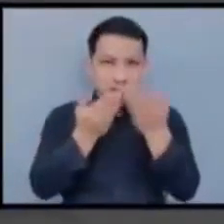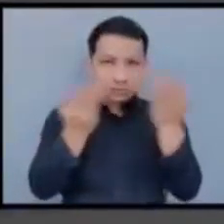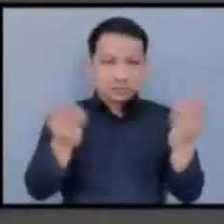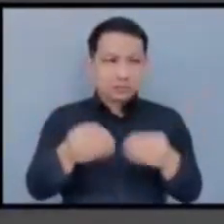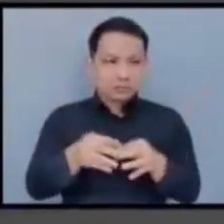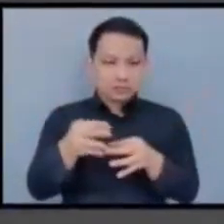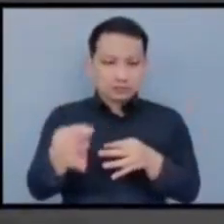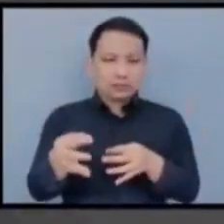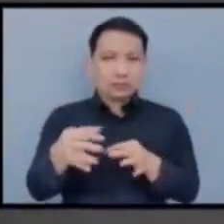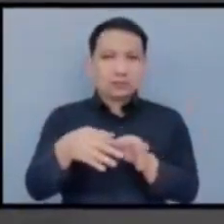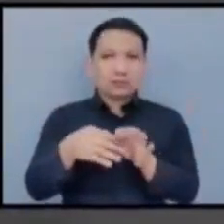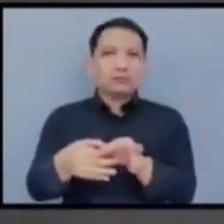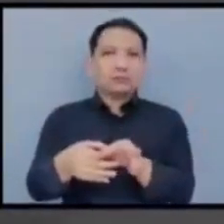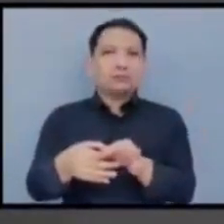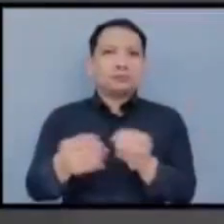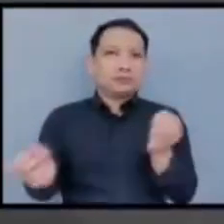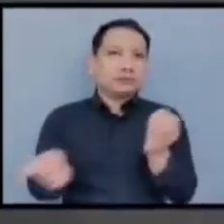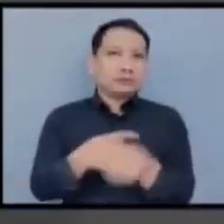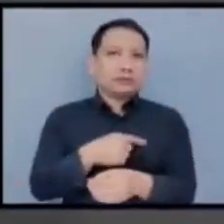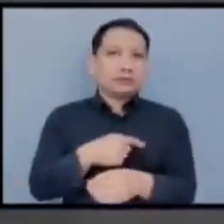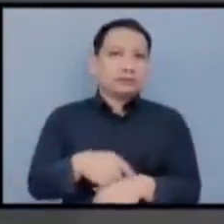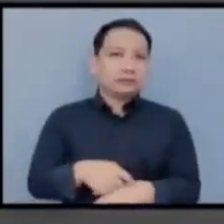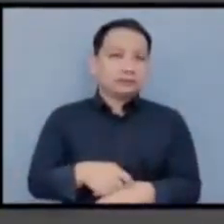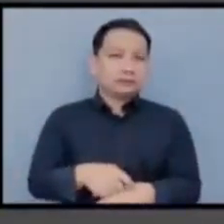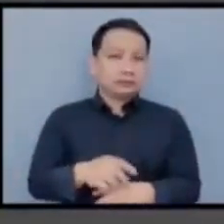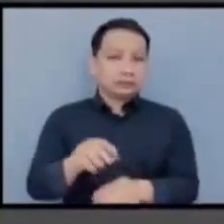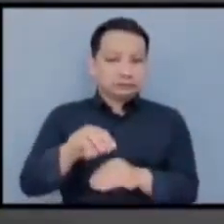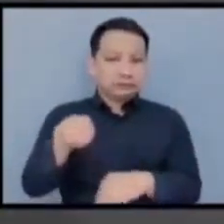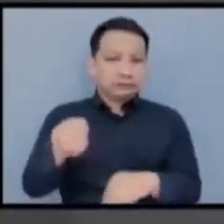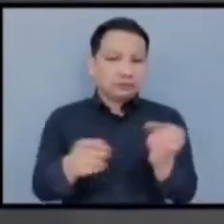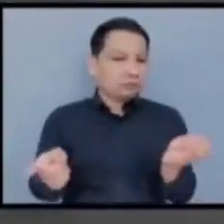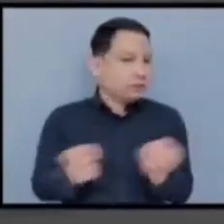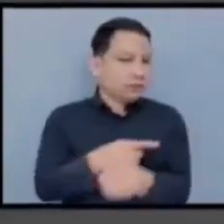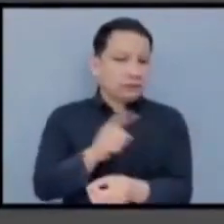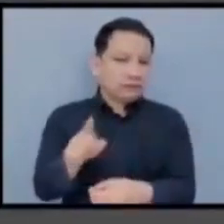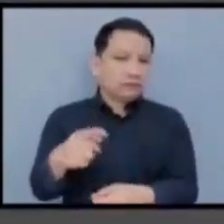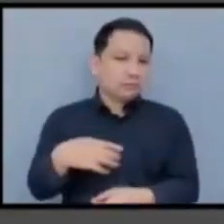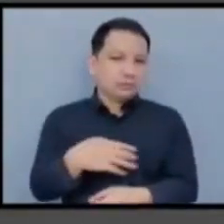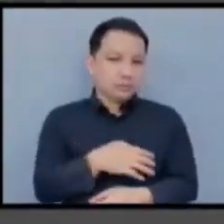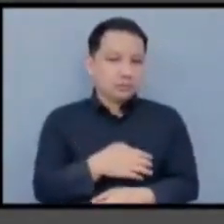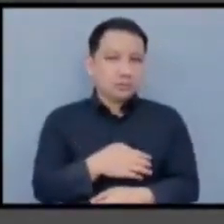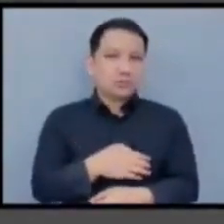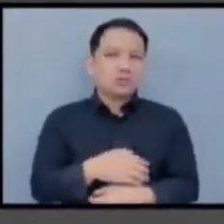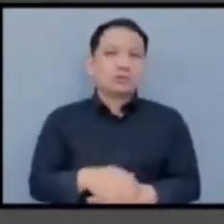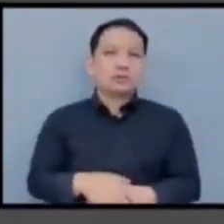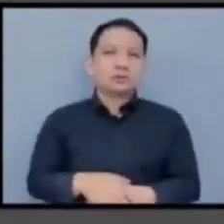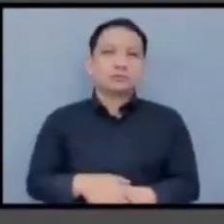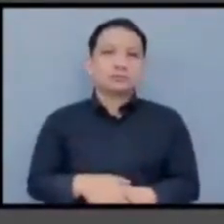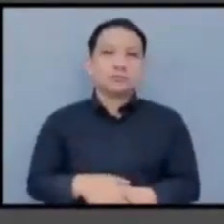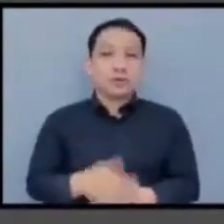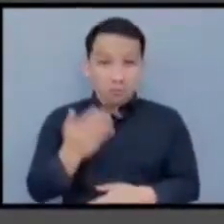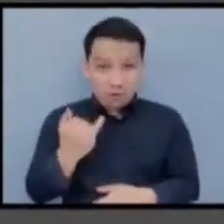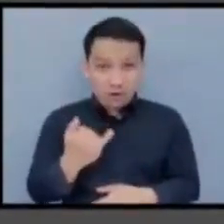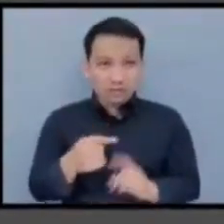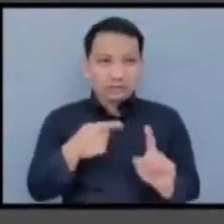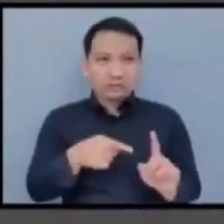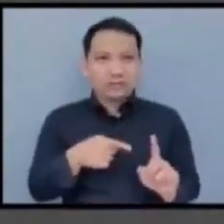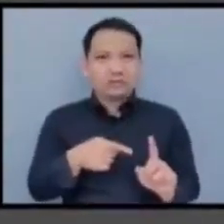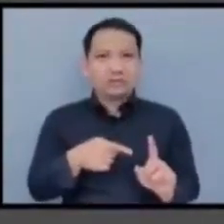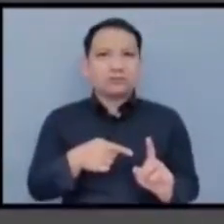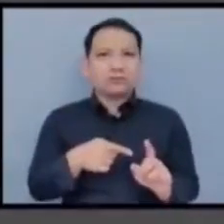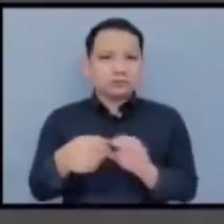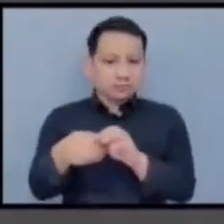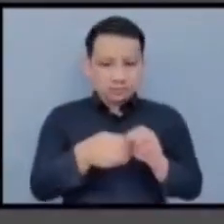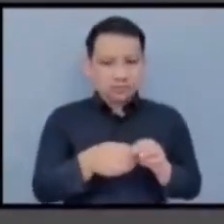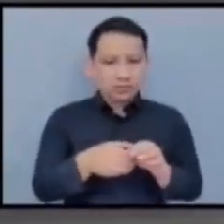ay expulsion pa nga ang ipataw kay Teves o tuluyan na siyang tanggalin sa pagkakongresista dahil umano sa kanyang pagkakadawit sa pagpatay